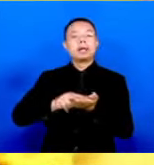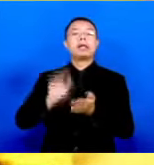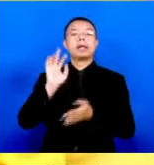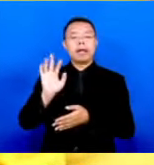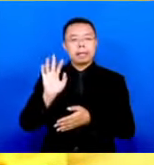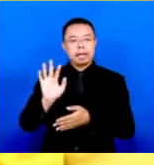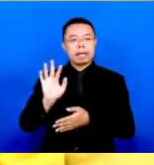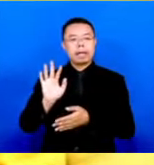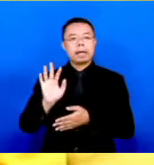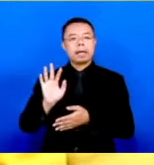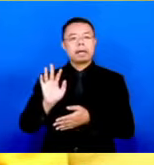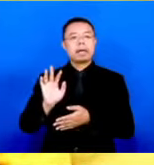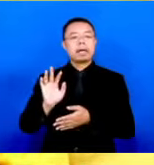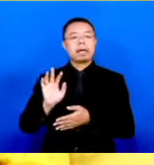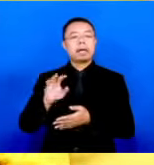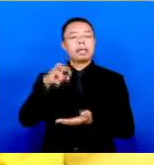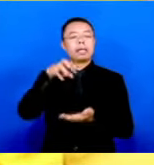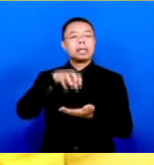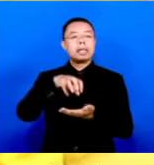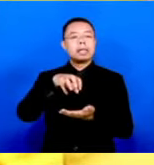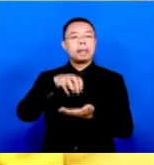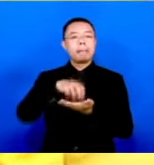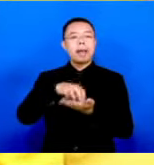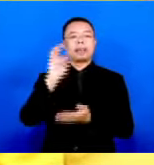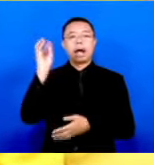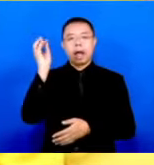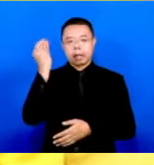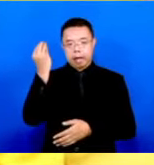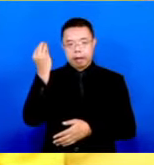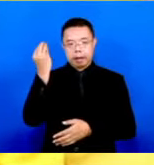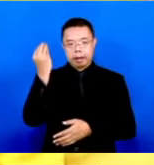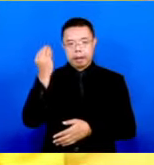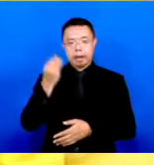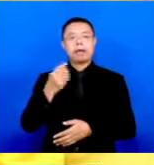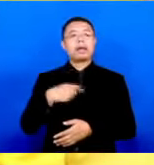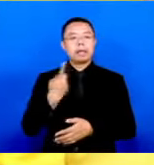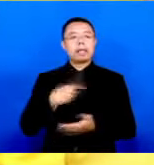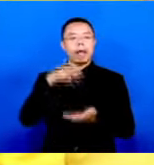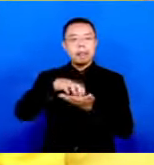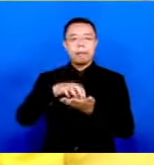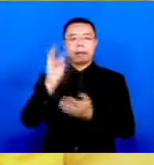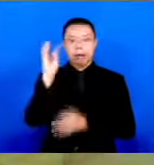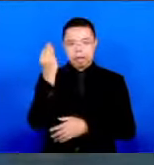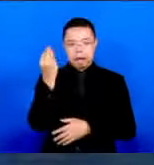akan digelar di Jakarta.